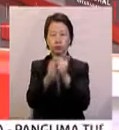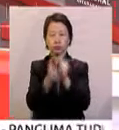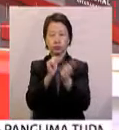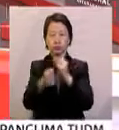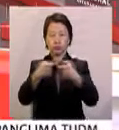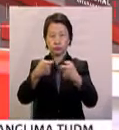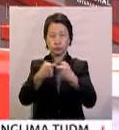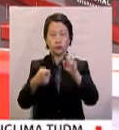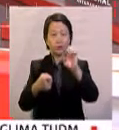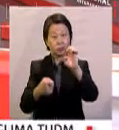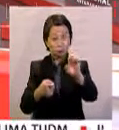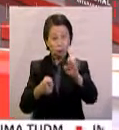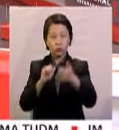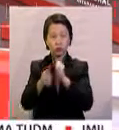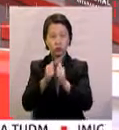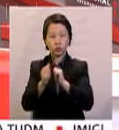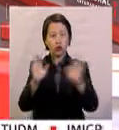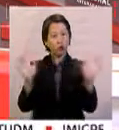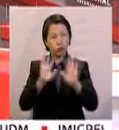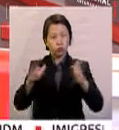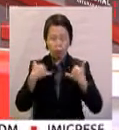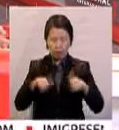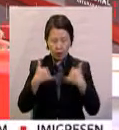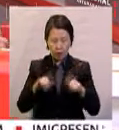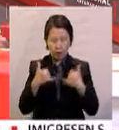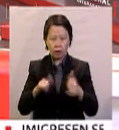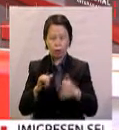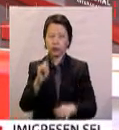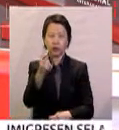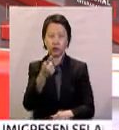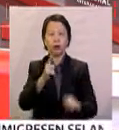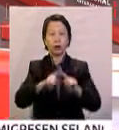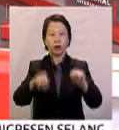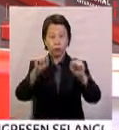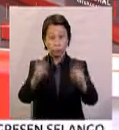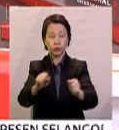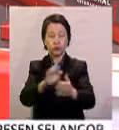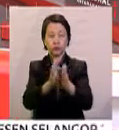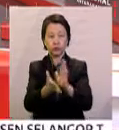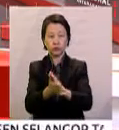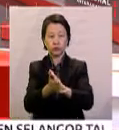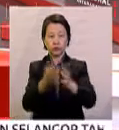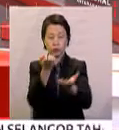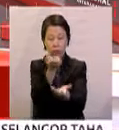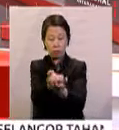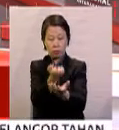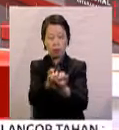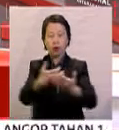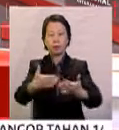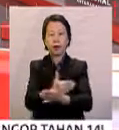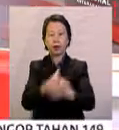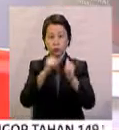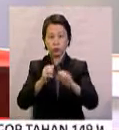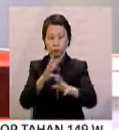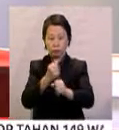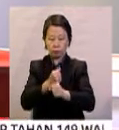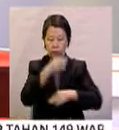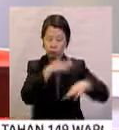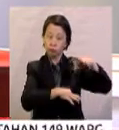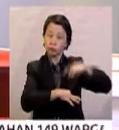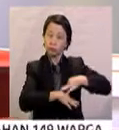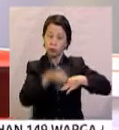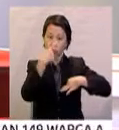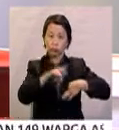Elektronik atau e-sukan kini bukan hanya permainan semata-mata, sebaliknya berpotensi menjadi subsektor ekonomi baharu yang mampu menjana pendapatan